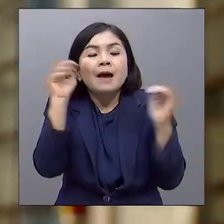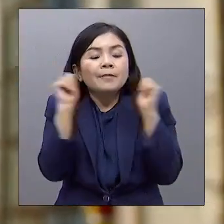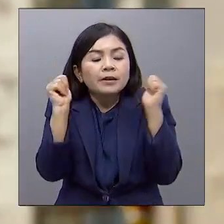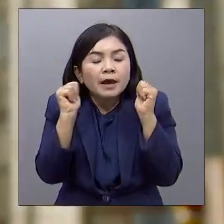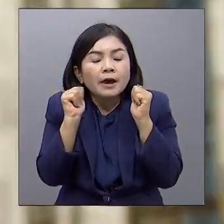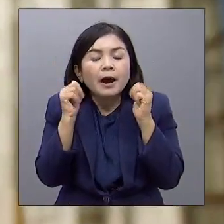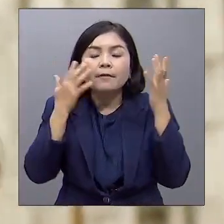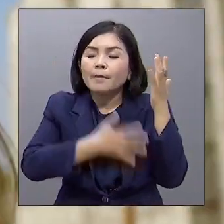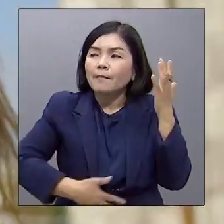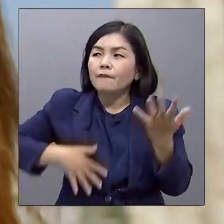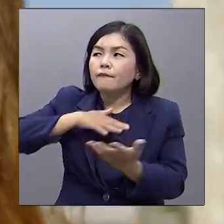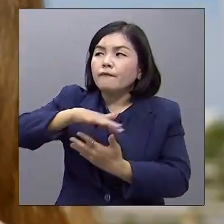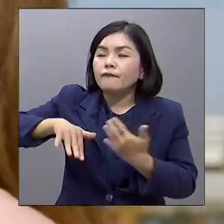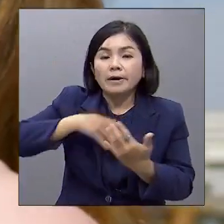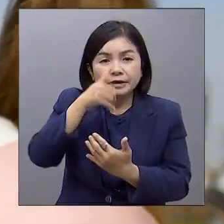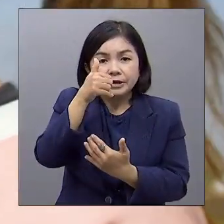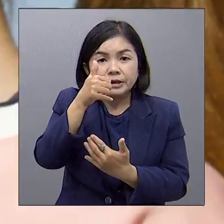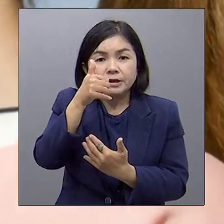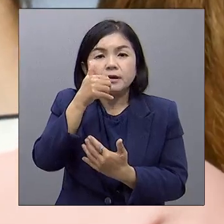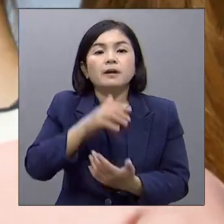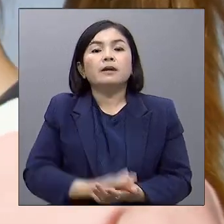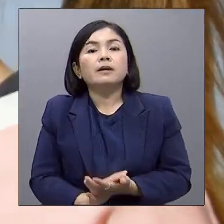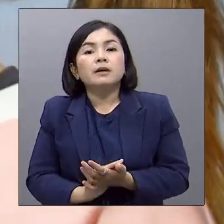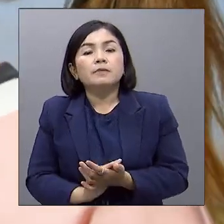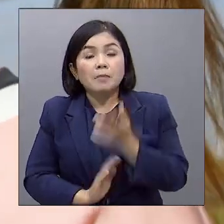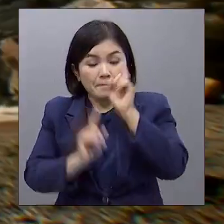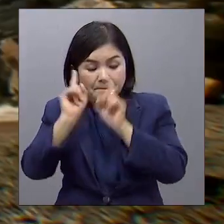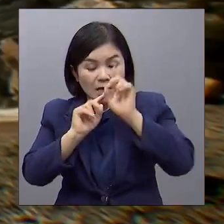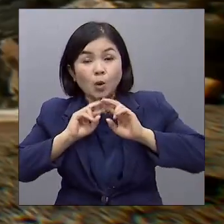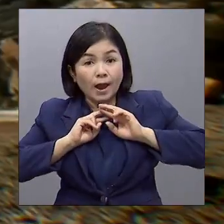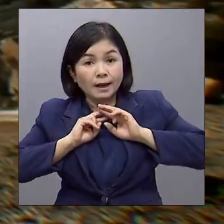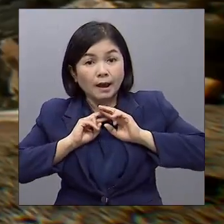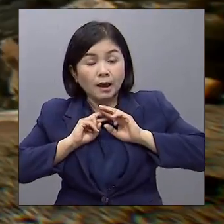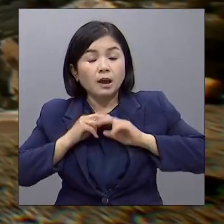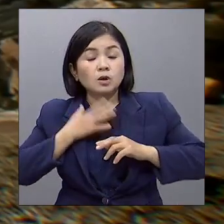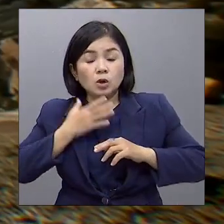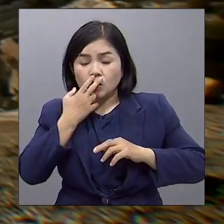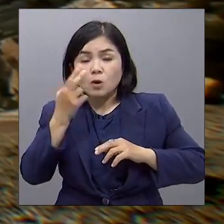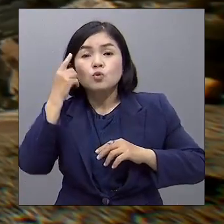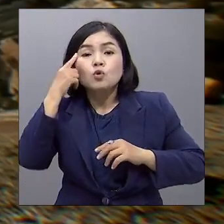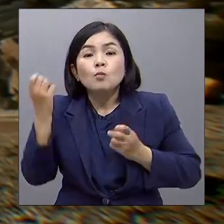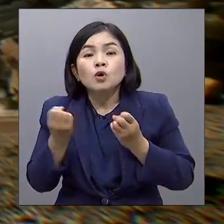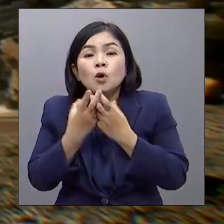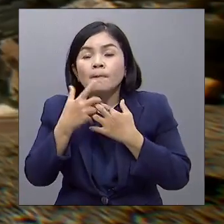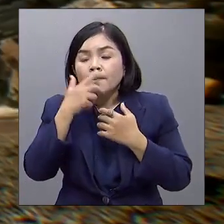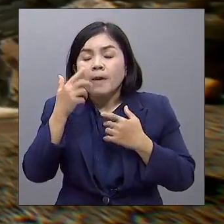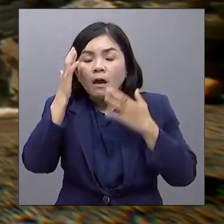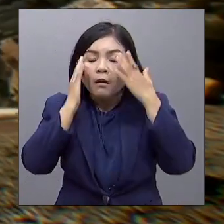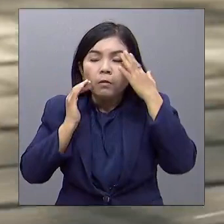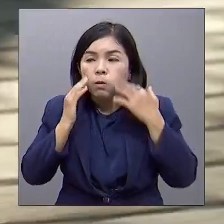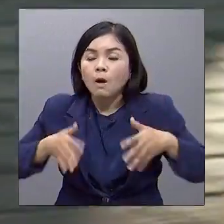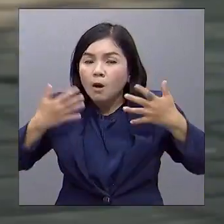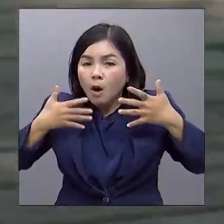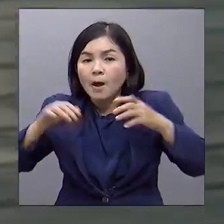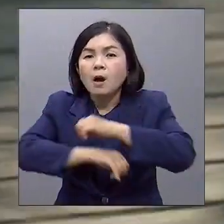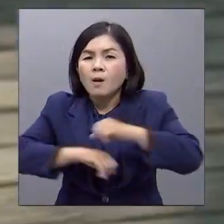ณหภูมิได้ดีขึ้นนะครับแล้วก็ประมาณตัวเองนะครับหลีกเลี่ยงกิจกรรมอะไรที่มันจะไปกระตุ้นให้เกิดความร้อนเยอะขึ้นต่อร่างกายเช่น